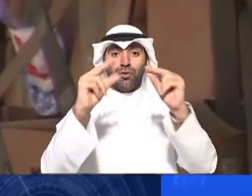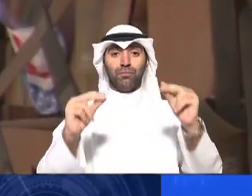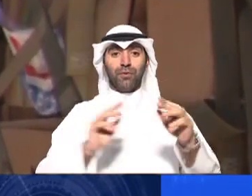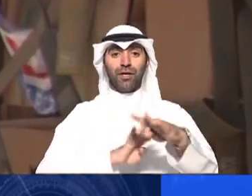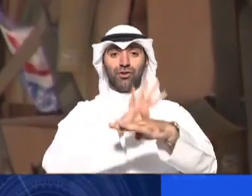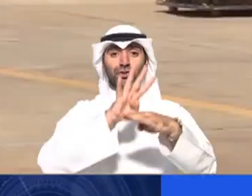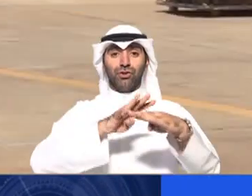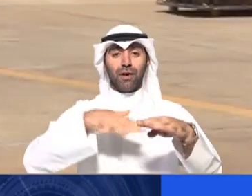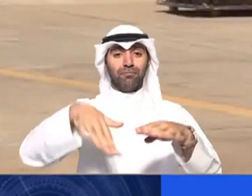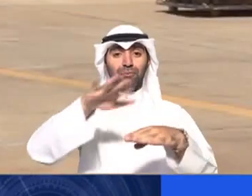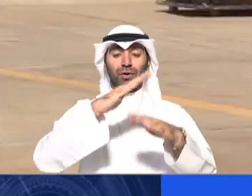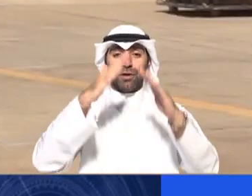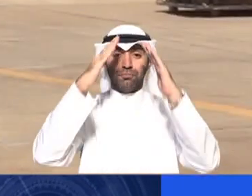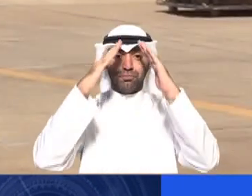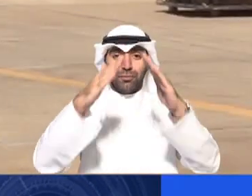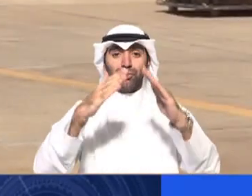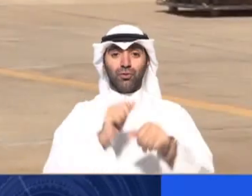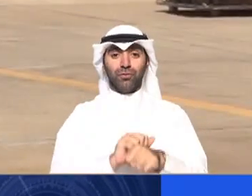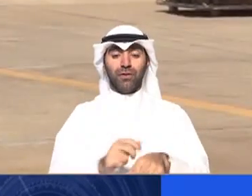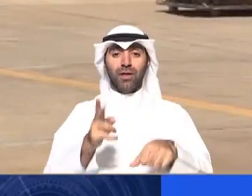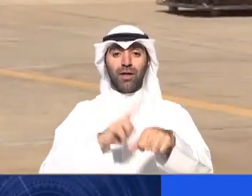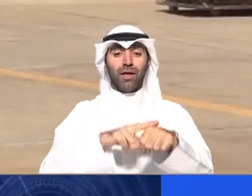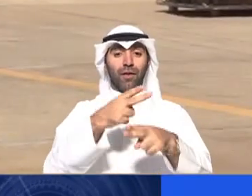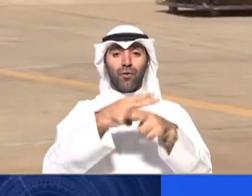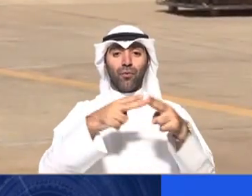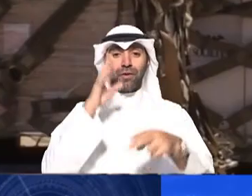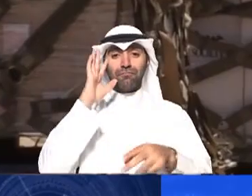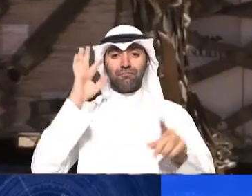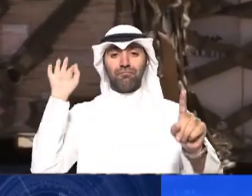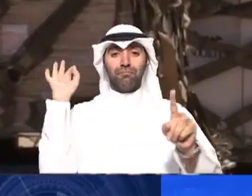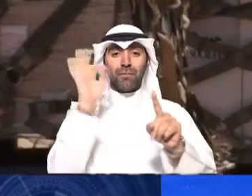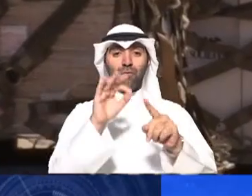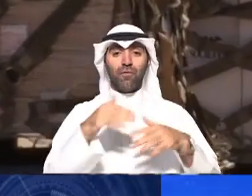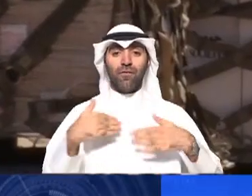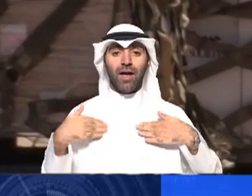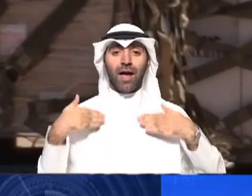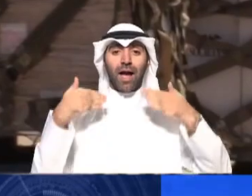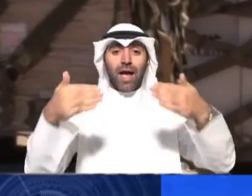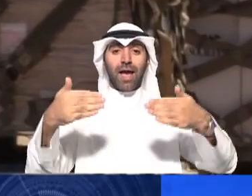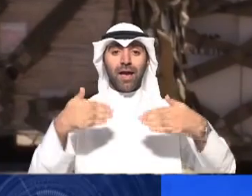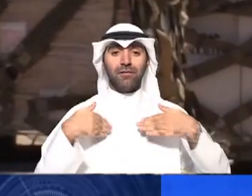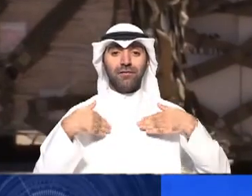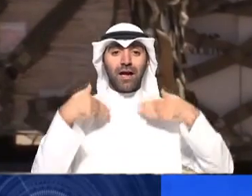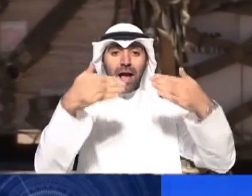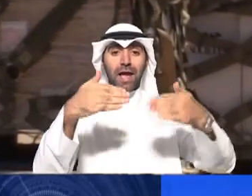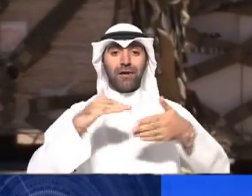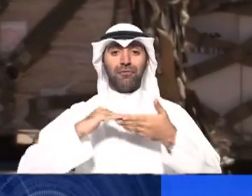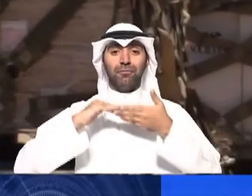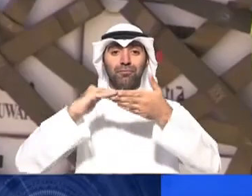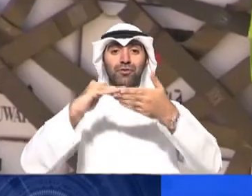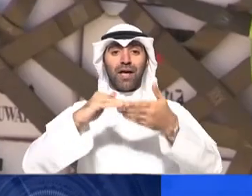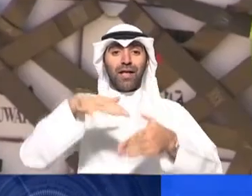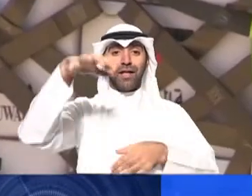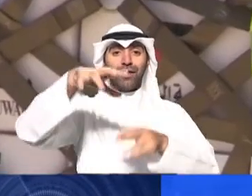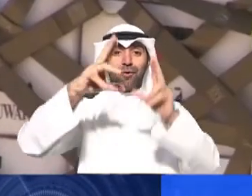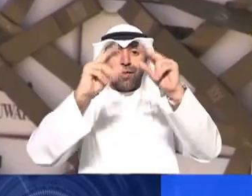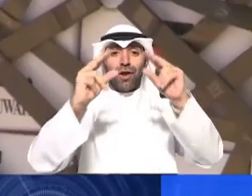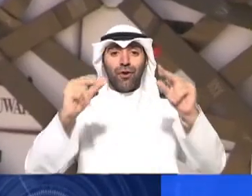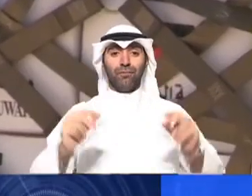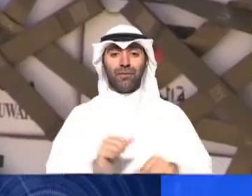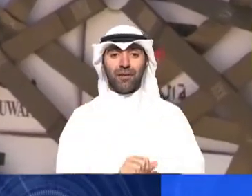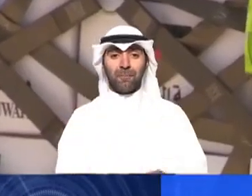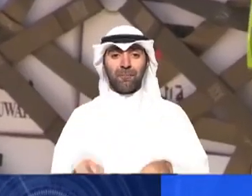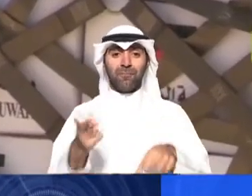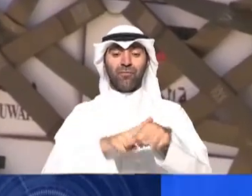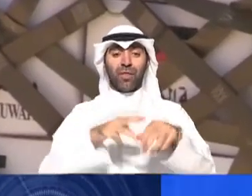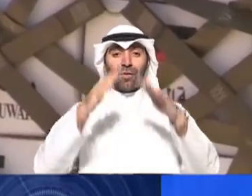الله ورعاه، ولأيادي الخير الكويتية من أجل نشر تعاليم الإنسانية في أي زمان وكل مكان. فكيف إذا